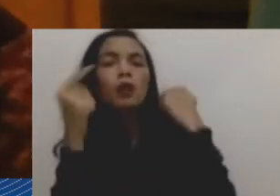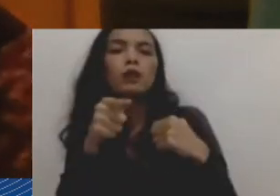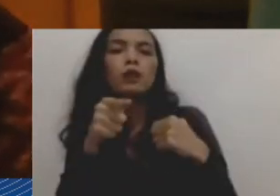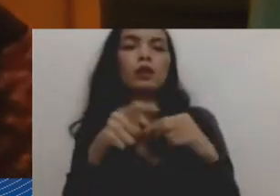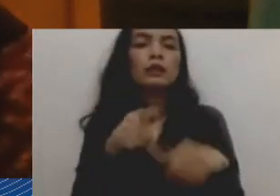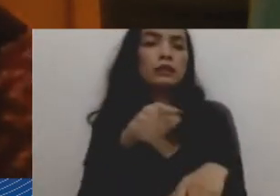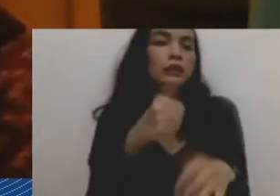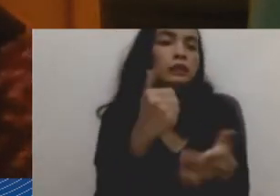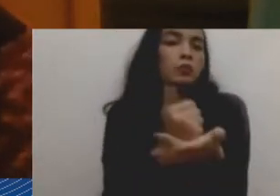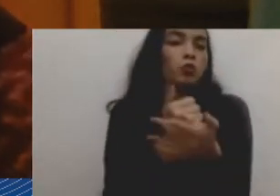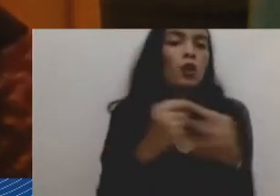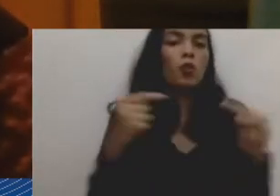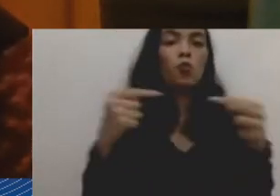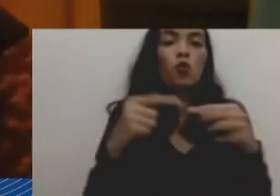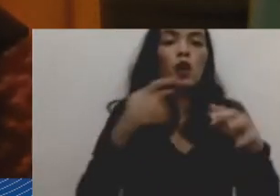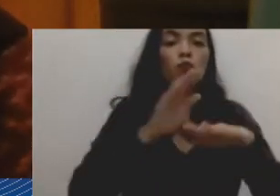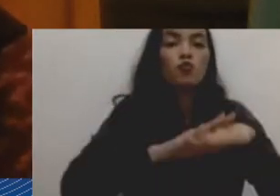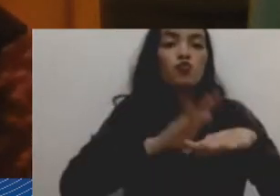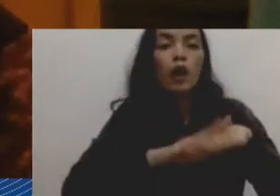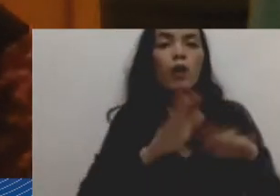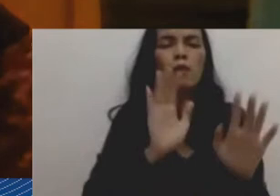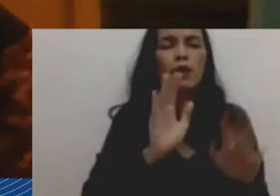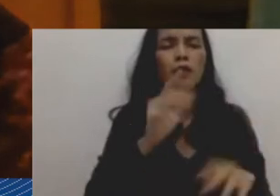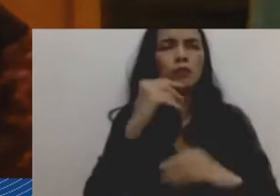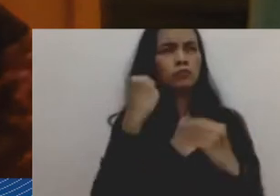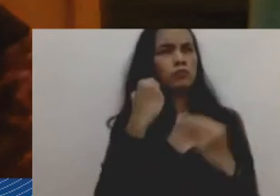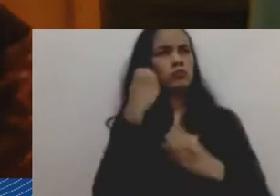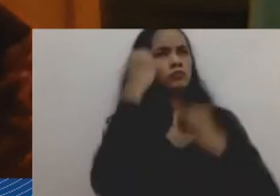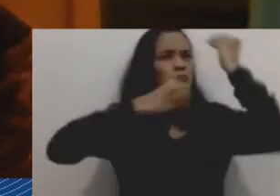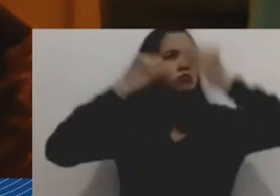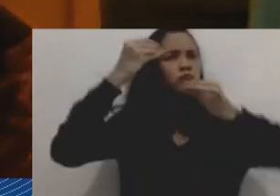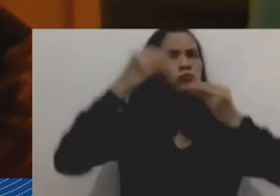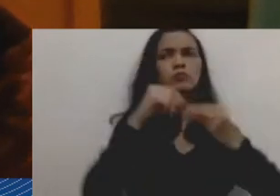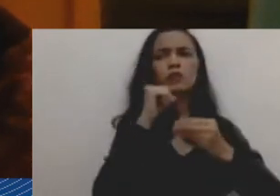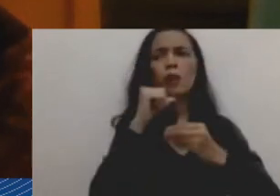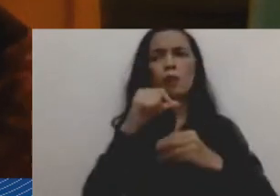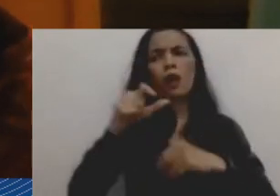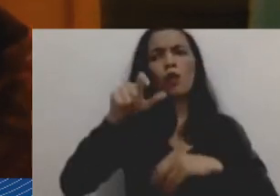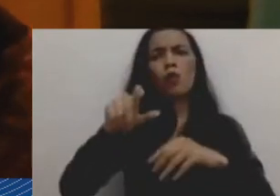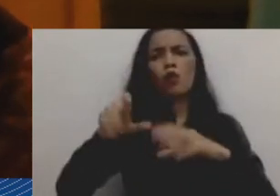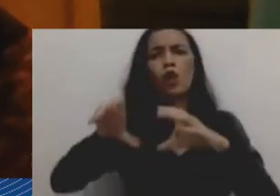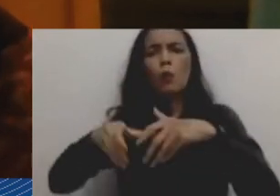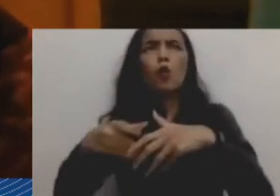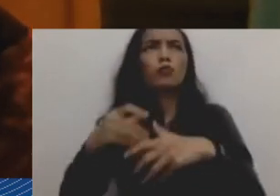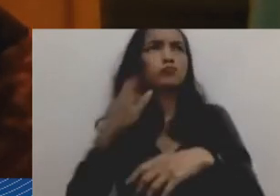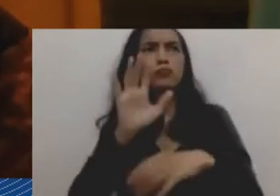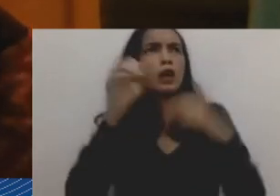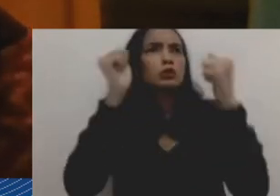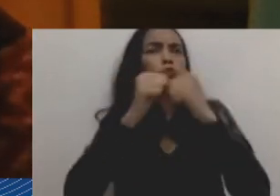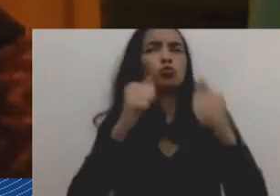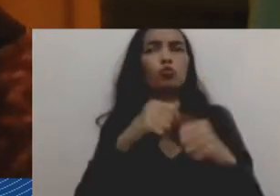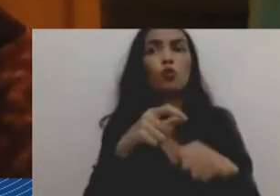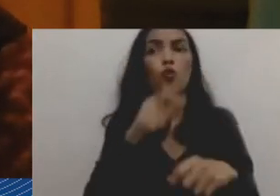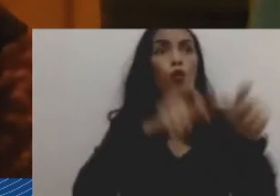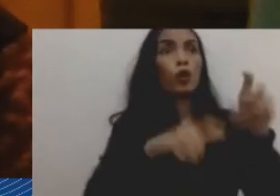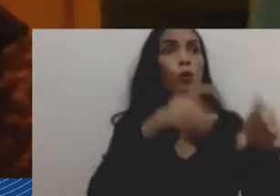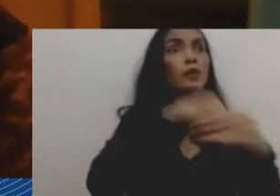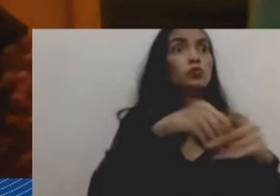budaya kemudian banyak dipertanyakan bagi mereka yang tidak setuju, tidak hanya anggota DPR, tapi